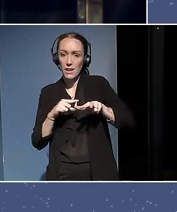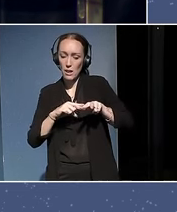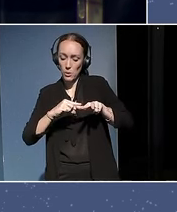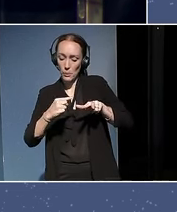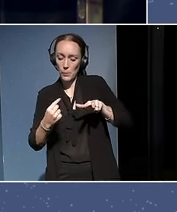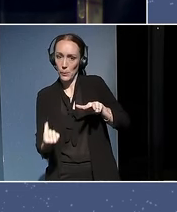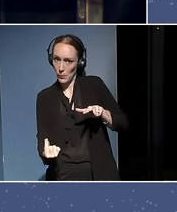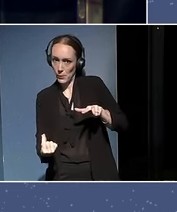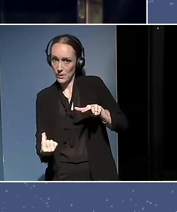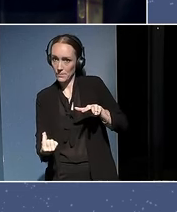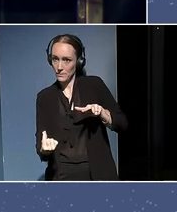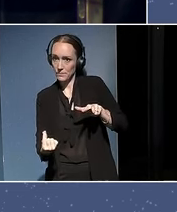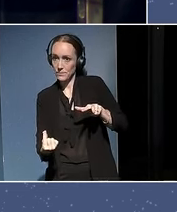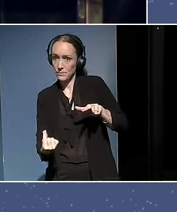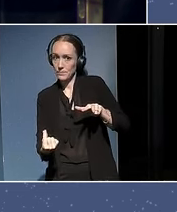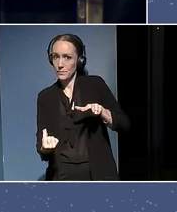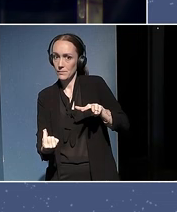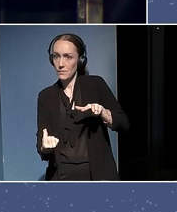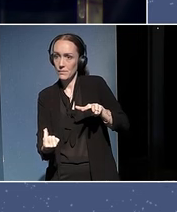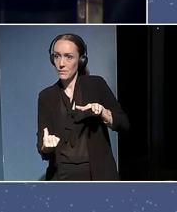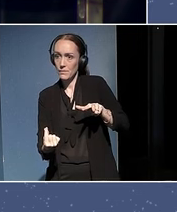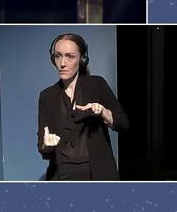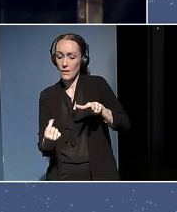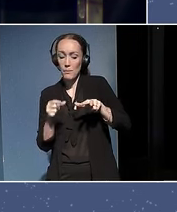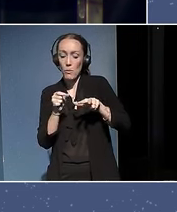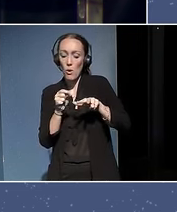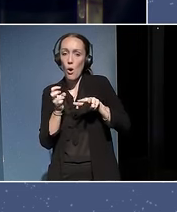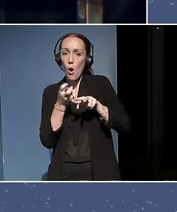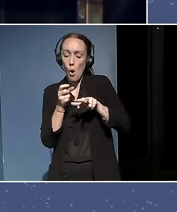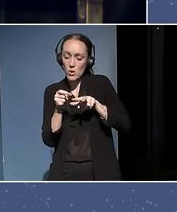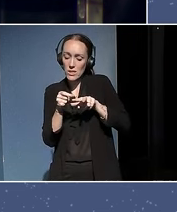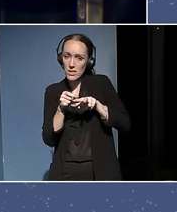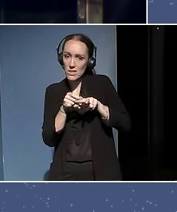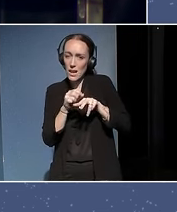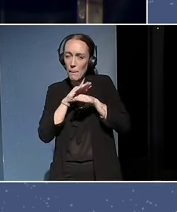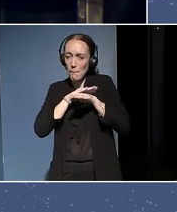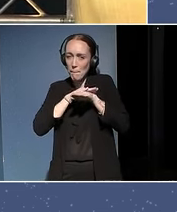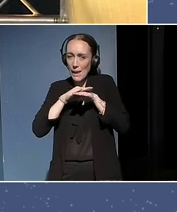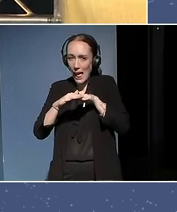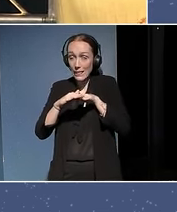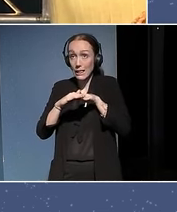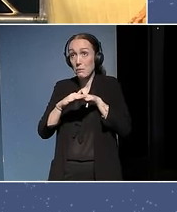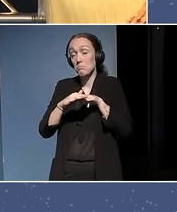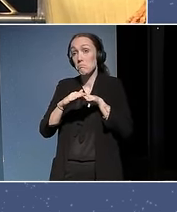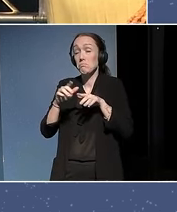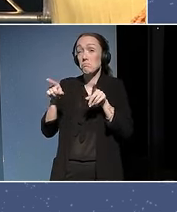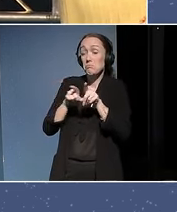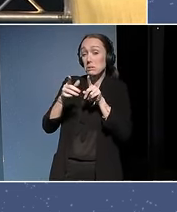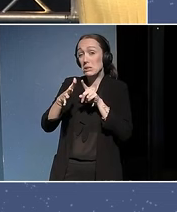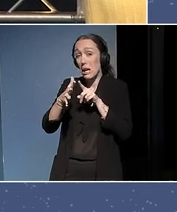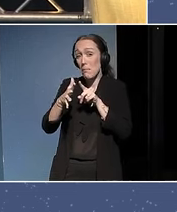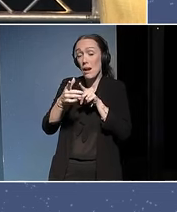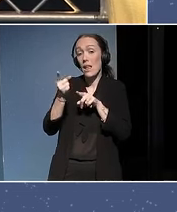allungato e con falangi piatte che ricordano un po' le falangi dei dei